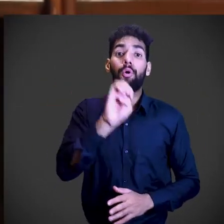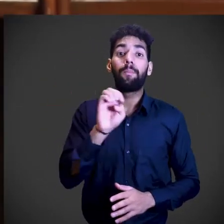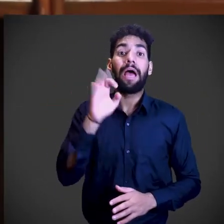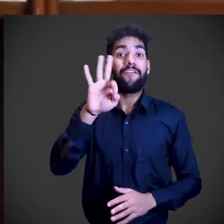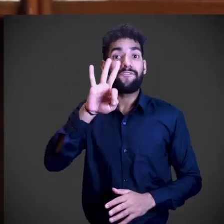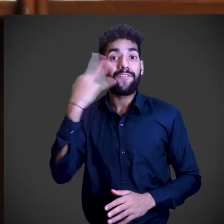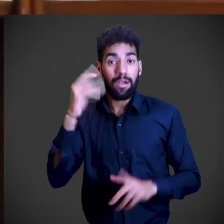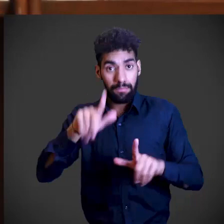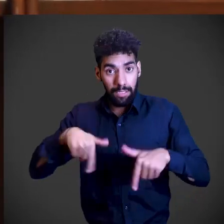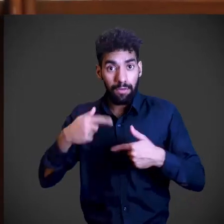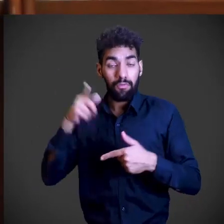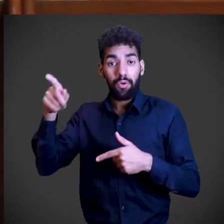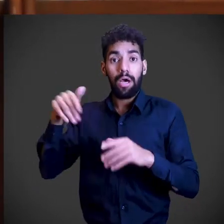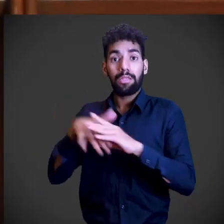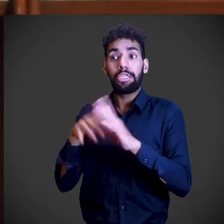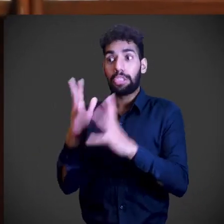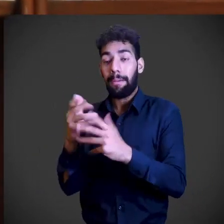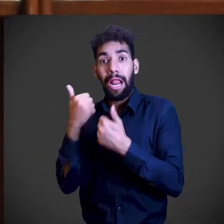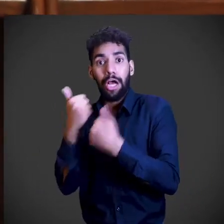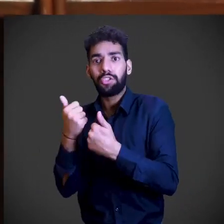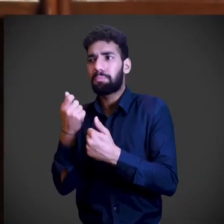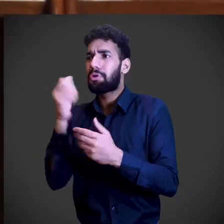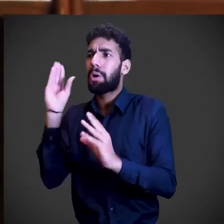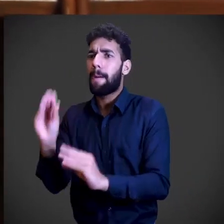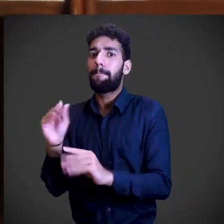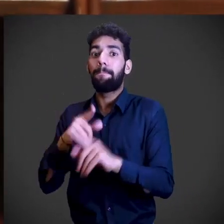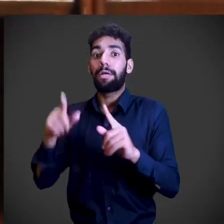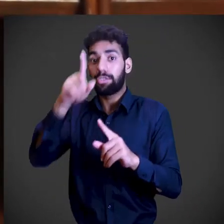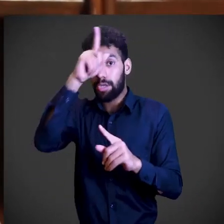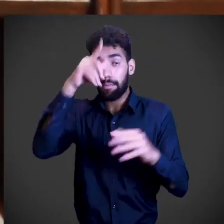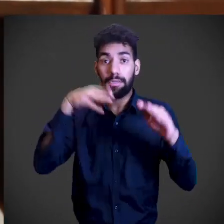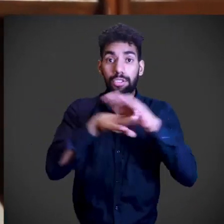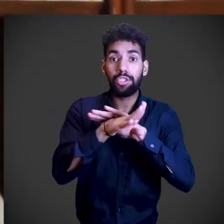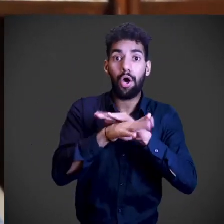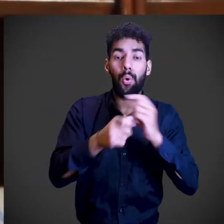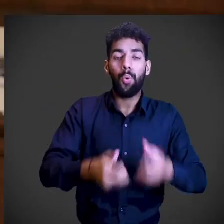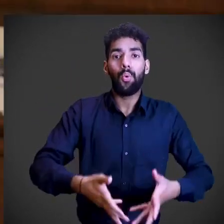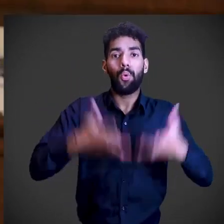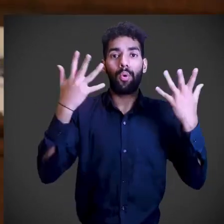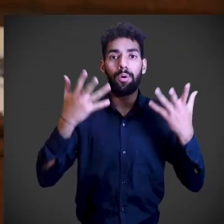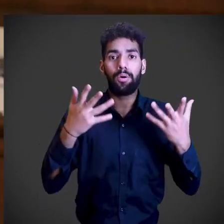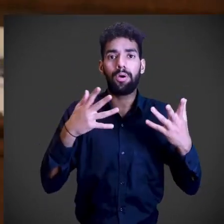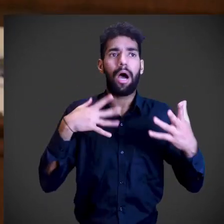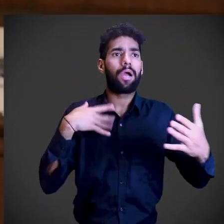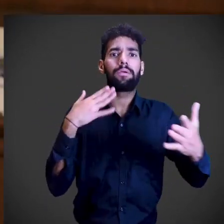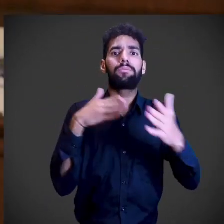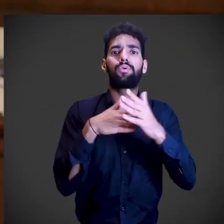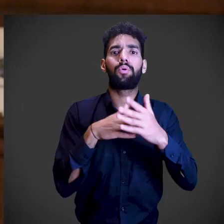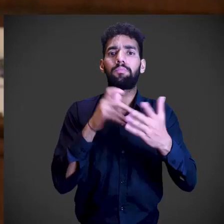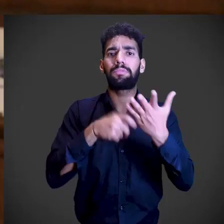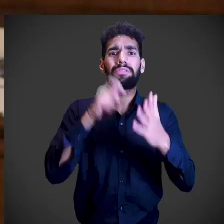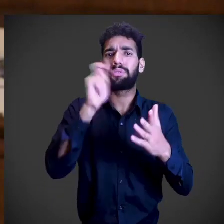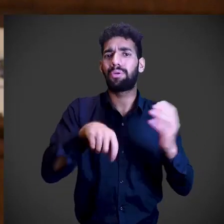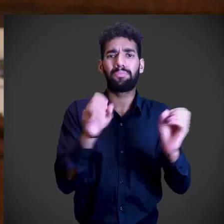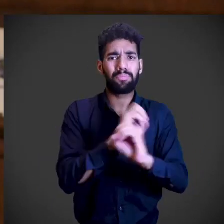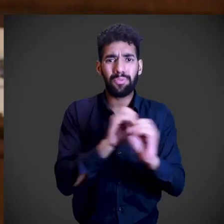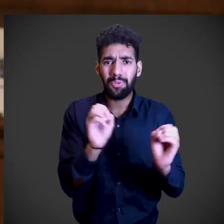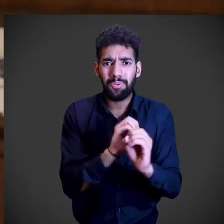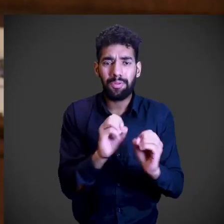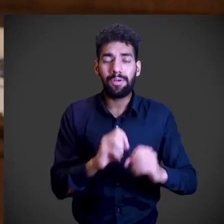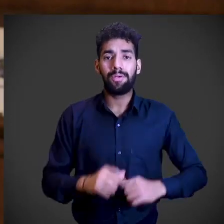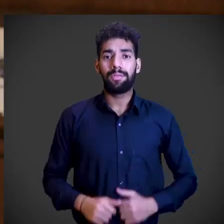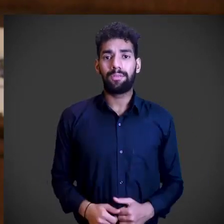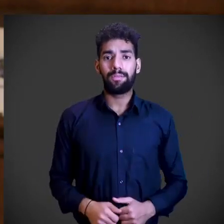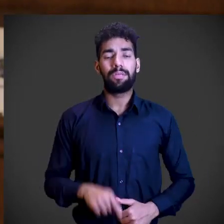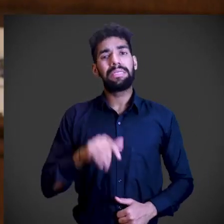रहते हैं तो आपको कोई चीज़ अच्छी सस्ती लगती है, जर्मनी में वहाँ से जाकर ख़रीद सकते हैं, कोई उस पर रुकावट नहीं है, कोई टैक्सेस नहीं है। इस तरह